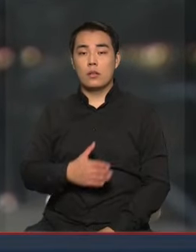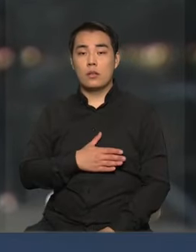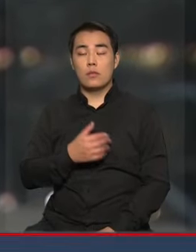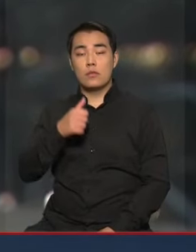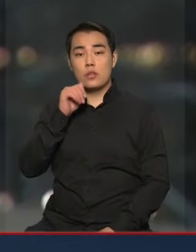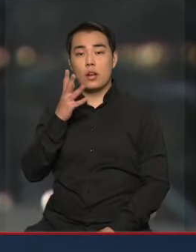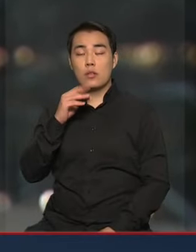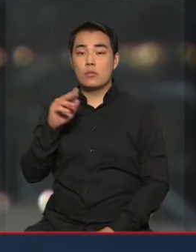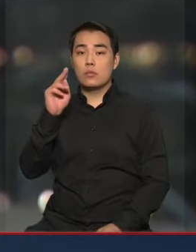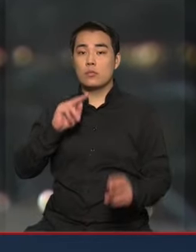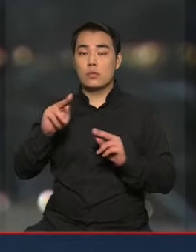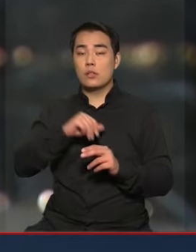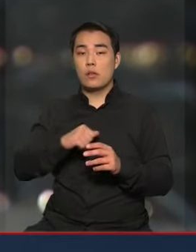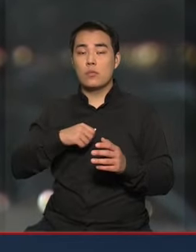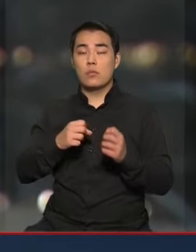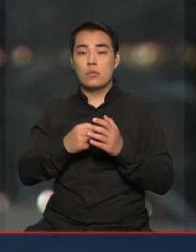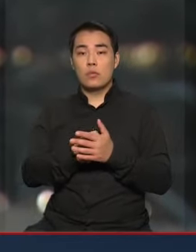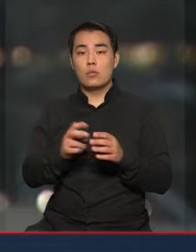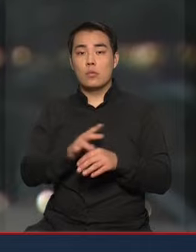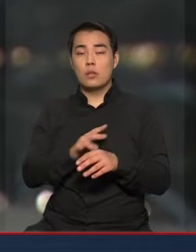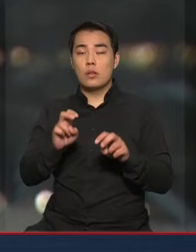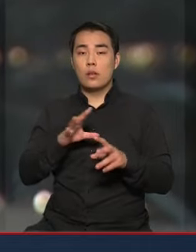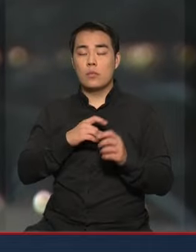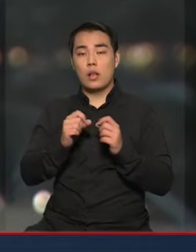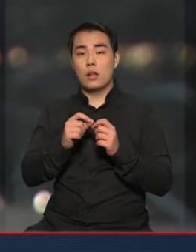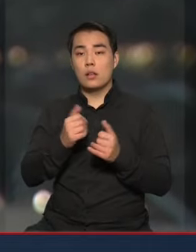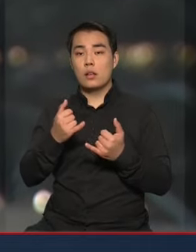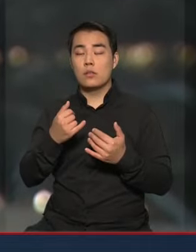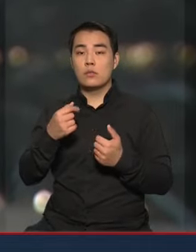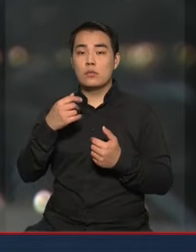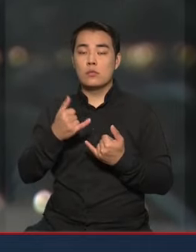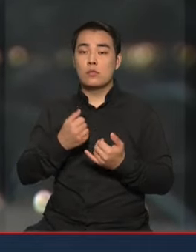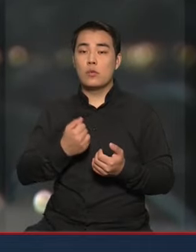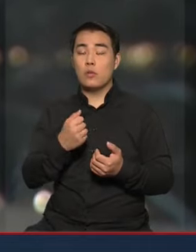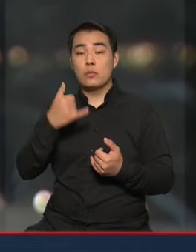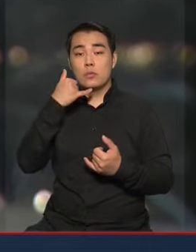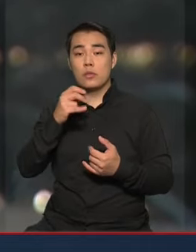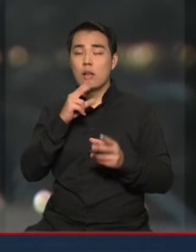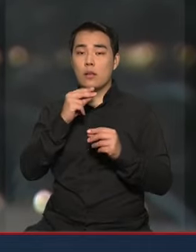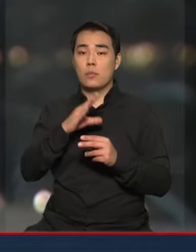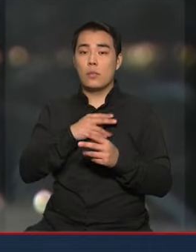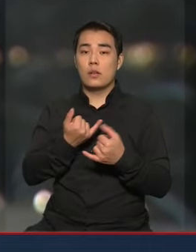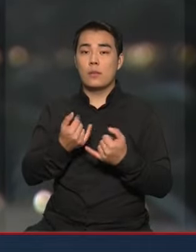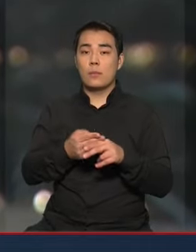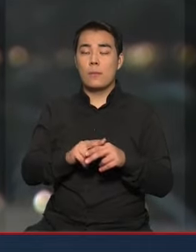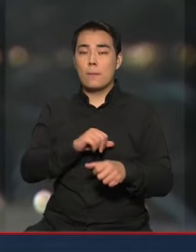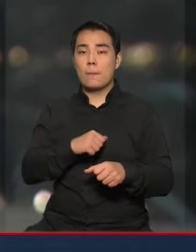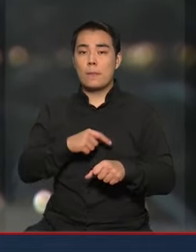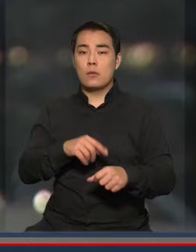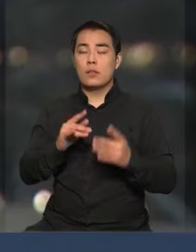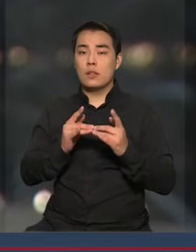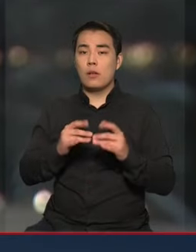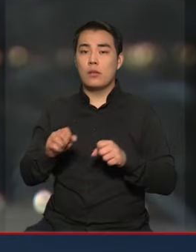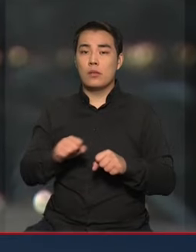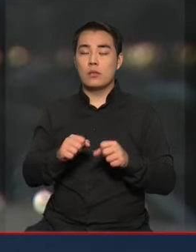кеше сабақ оқып, түн жарымға дейін отырып қалдым. Сағат 11-лерде құрбым телефон соқты. Онымен сөйлесіп отырған сәтте бөлмемдегі диван,